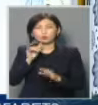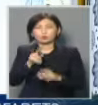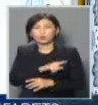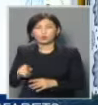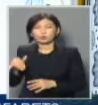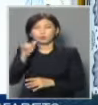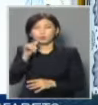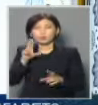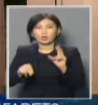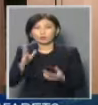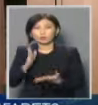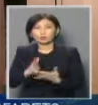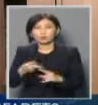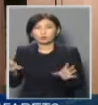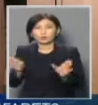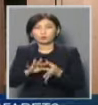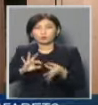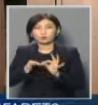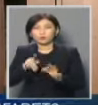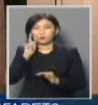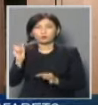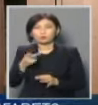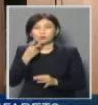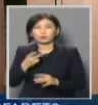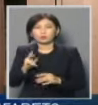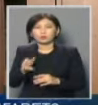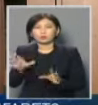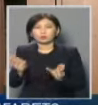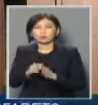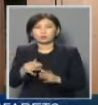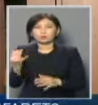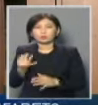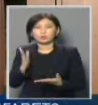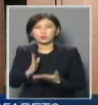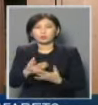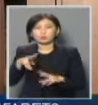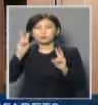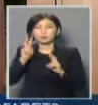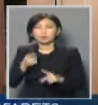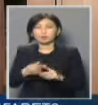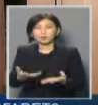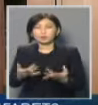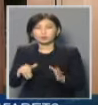период сигареты рассчитана. И все эти детали молодежь признает как девайс или гаджет. Они не знают, что